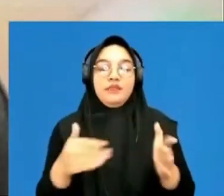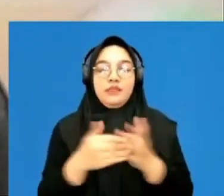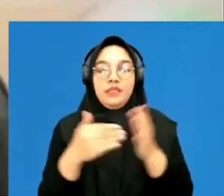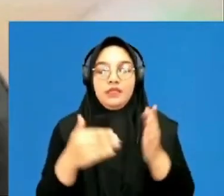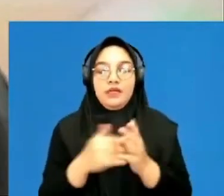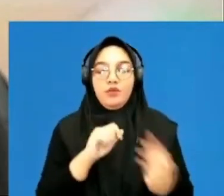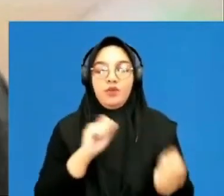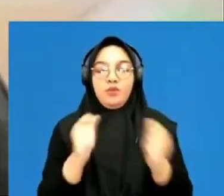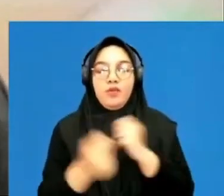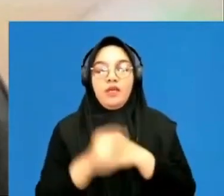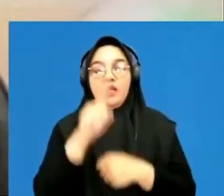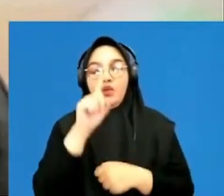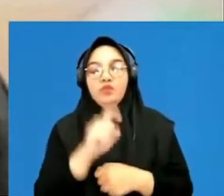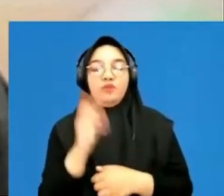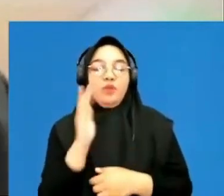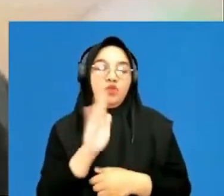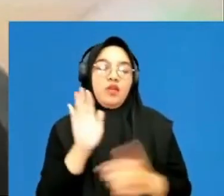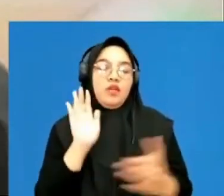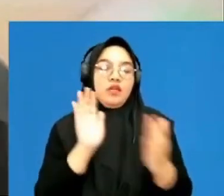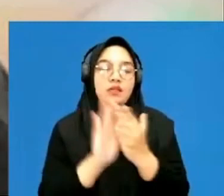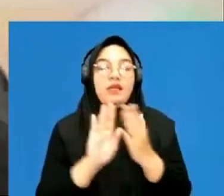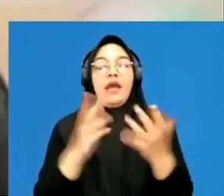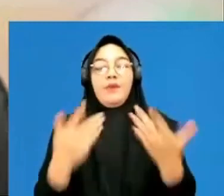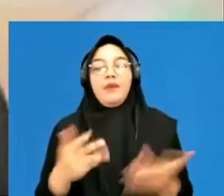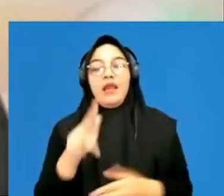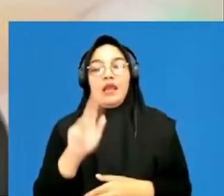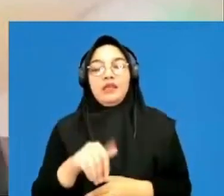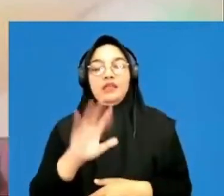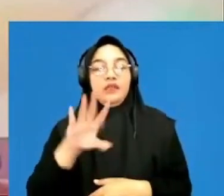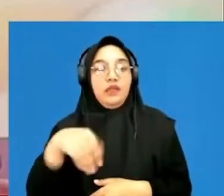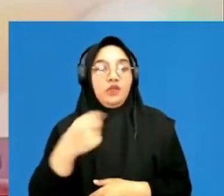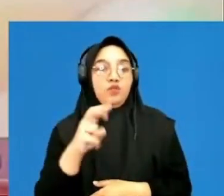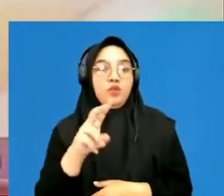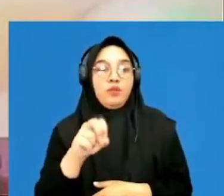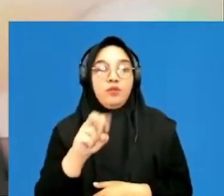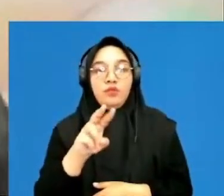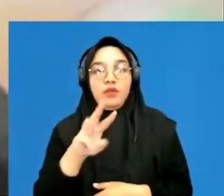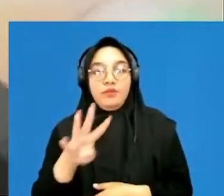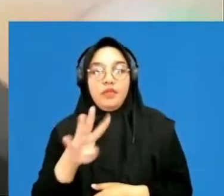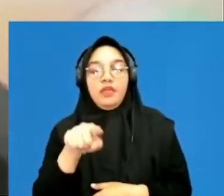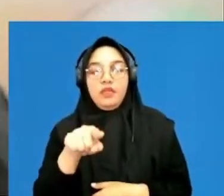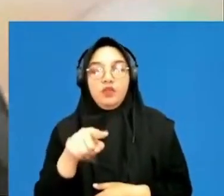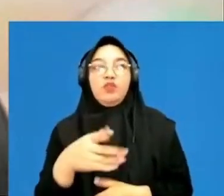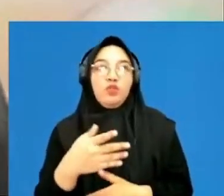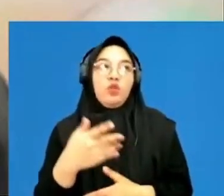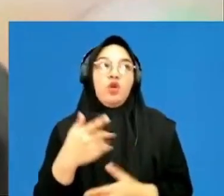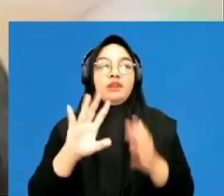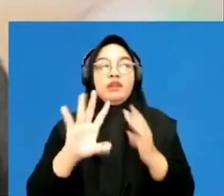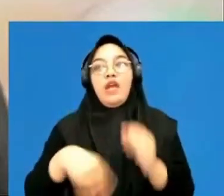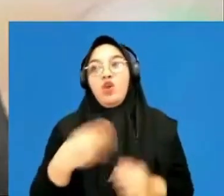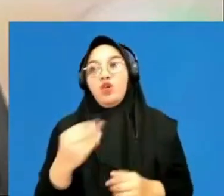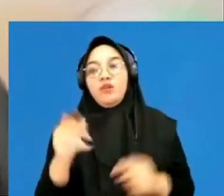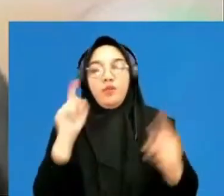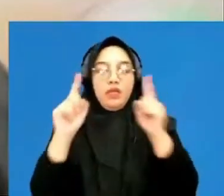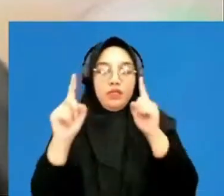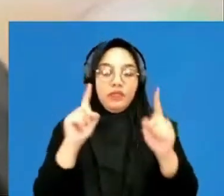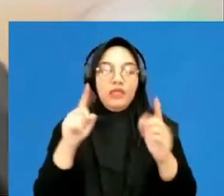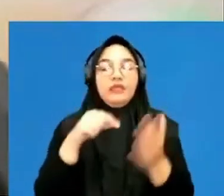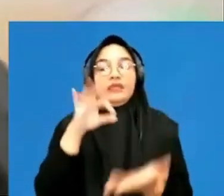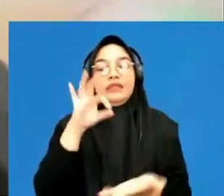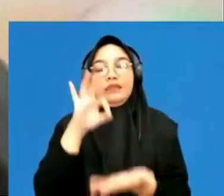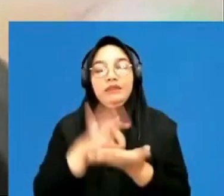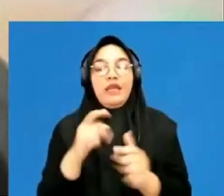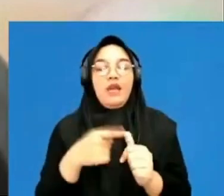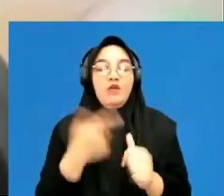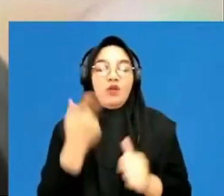terlebih memang di tahun 2024 nanti gitu sebagai tahun politik akan menjadi titik awal gitu bagi kita bagi aku Bagi